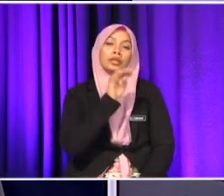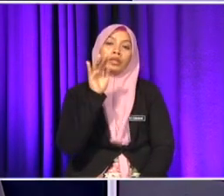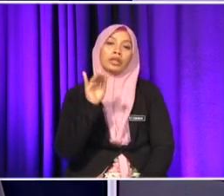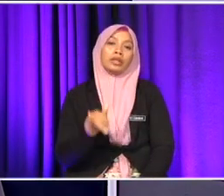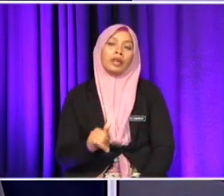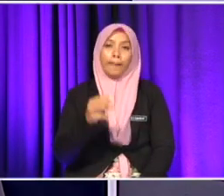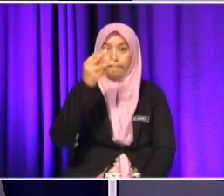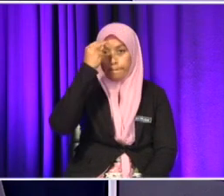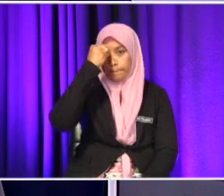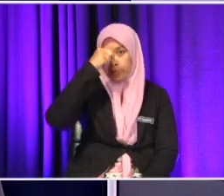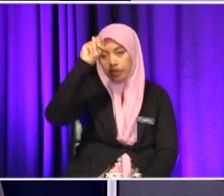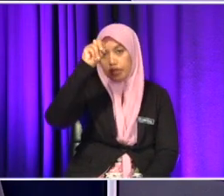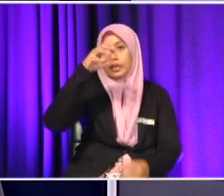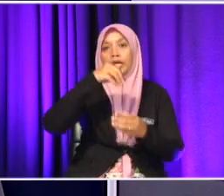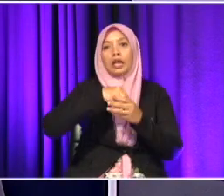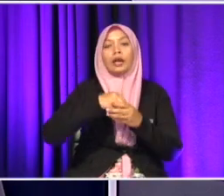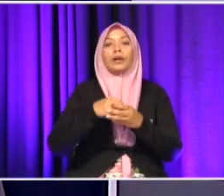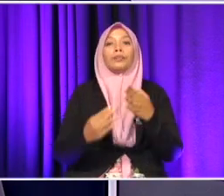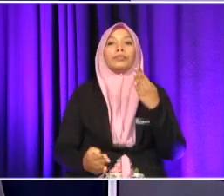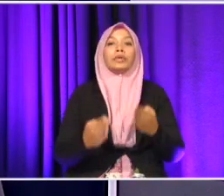dalam bidang perekonomian